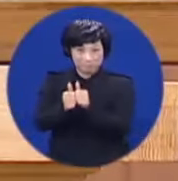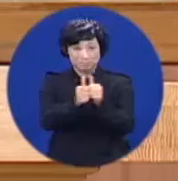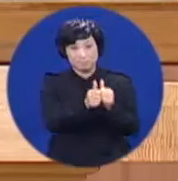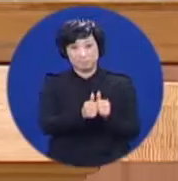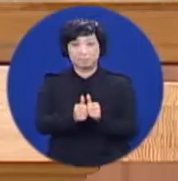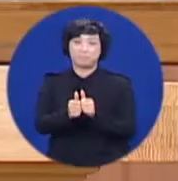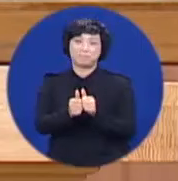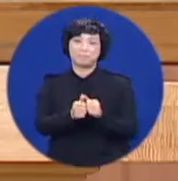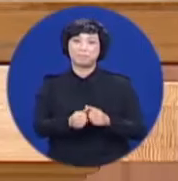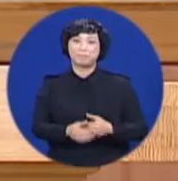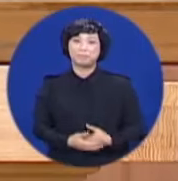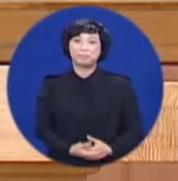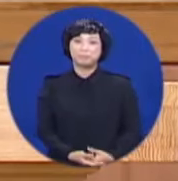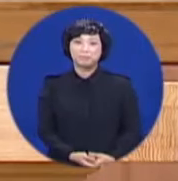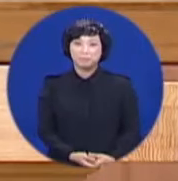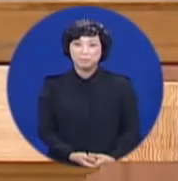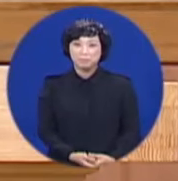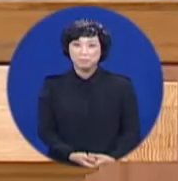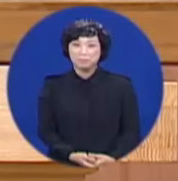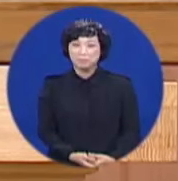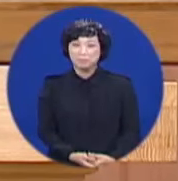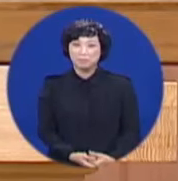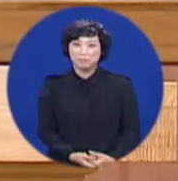오셨어요. 어?